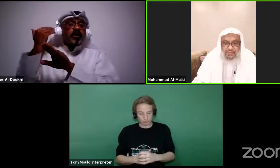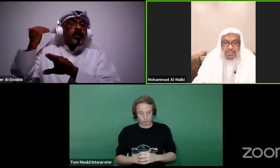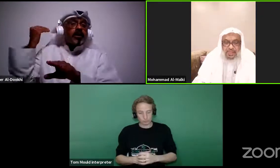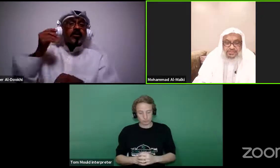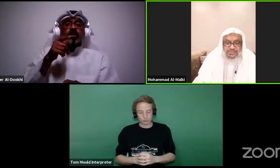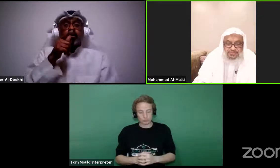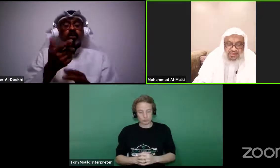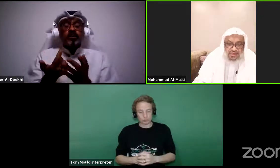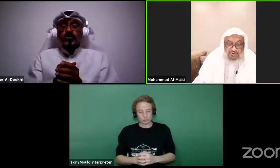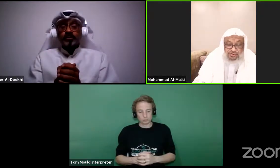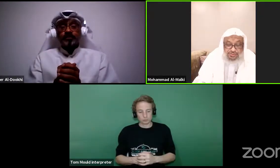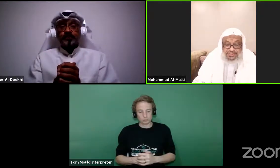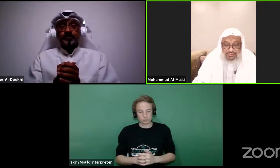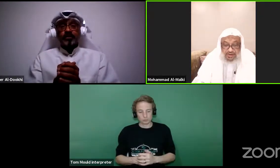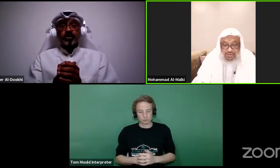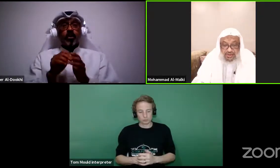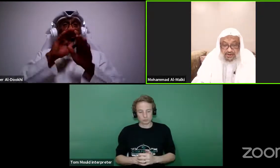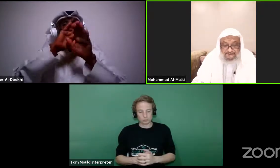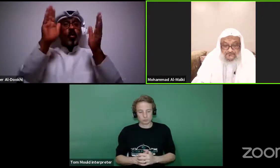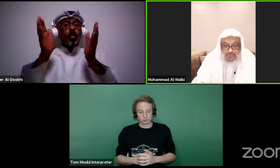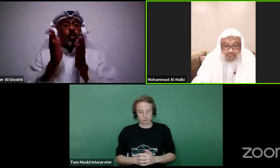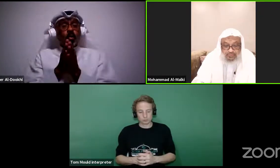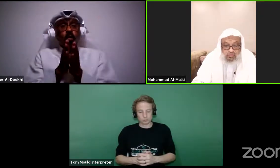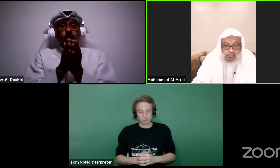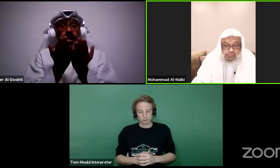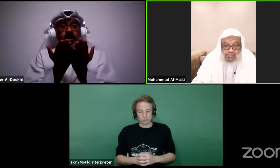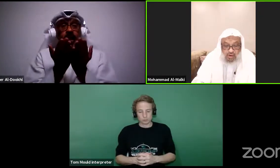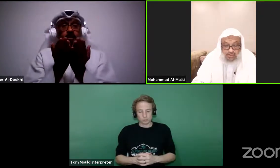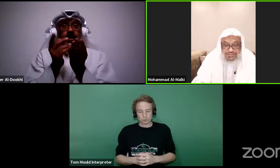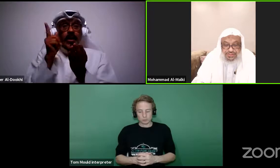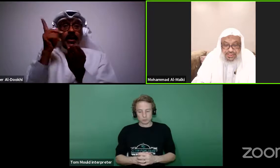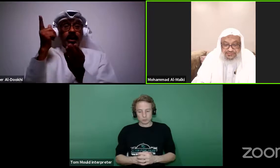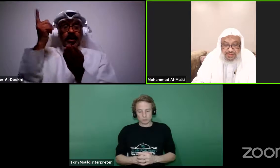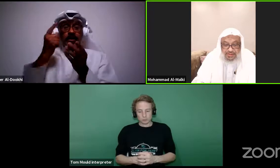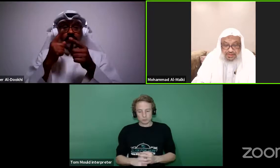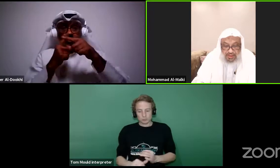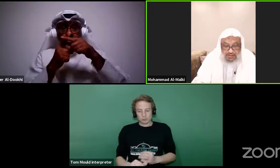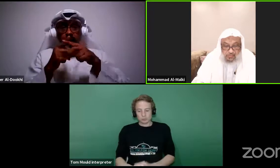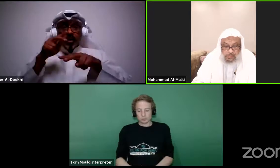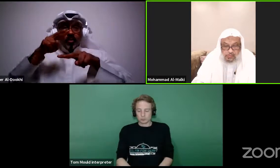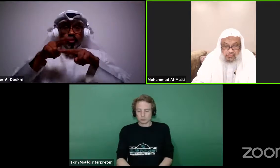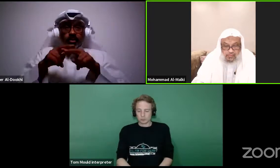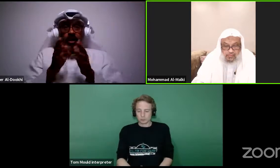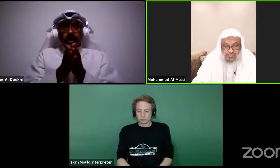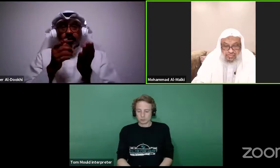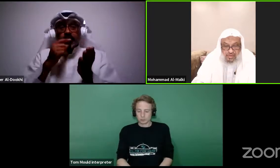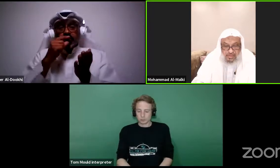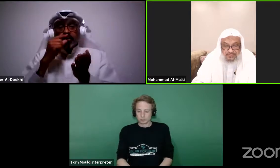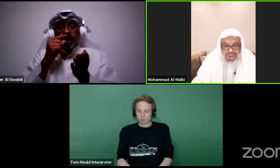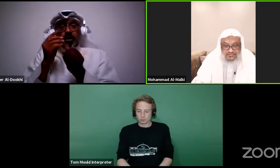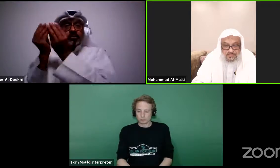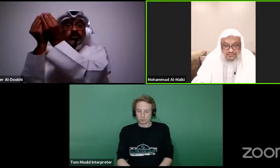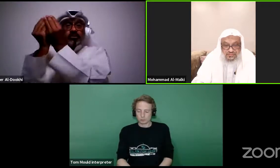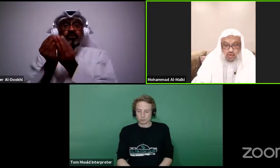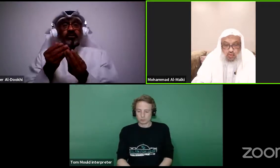أن جميع الكتب السماوية أنزلت في رمضان،